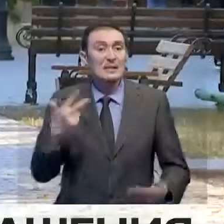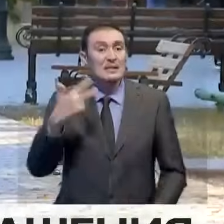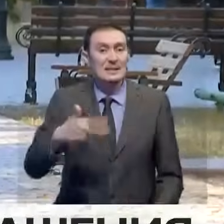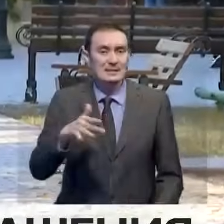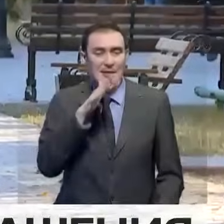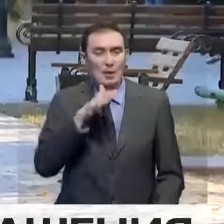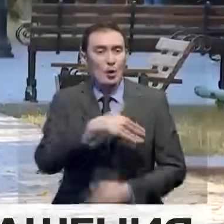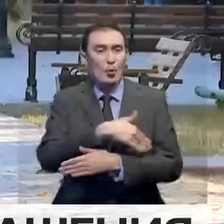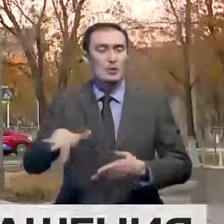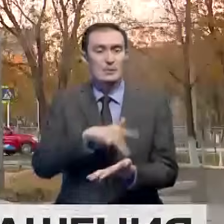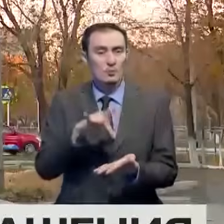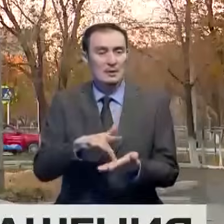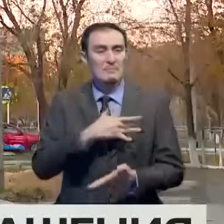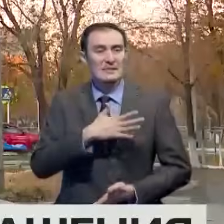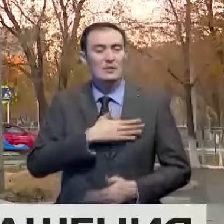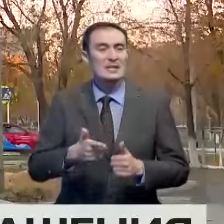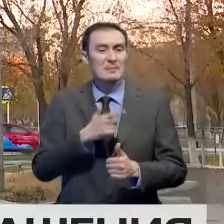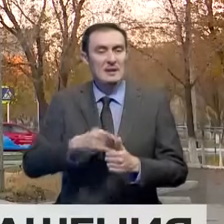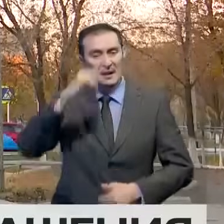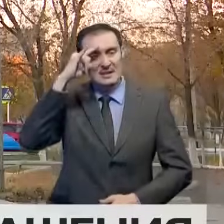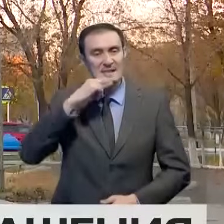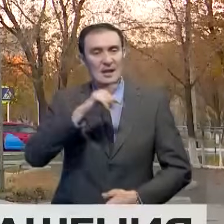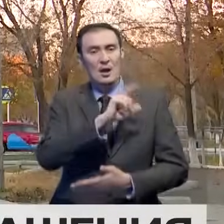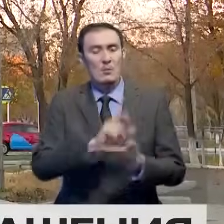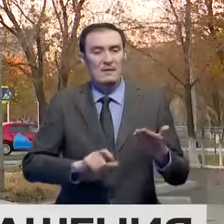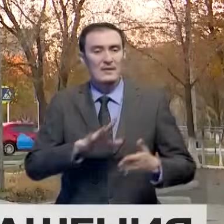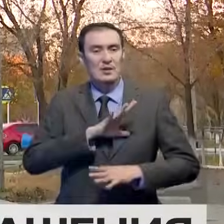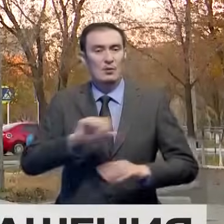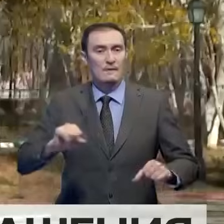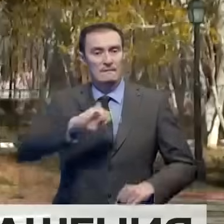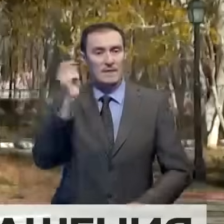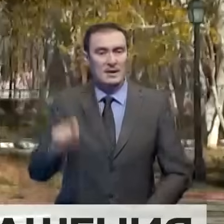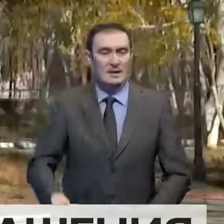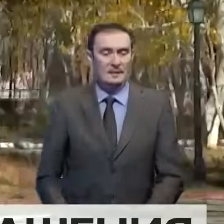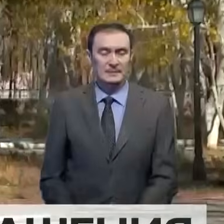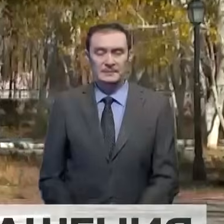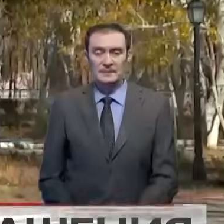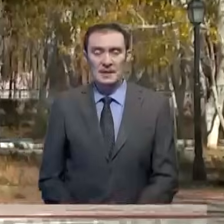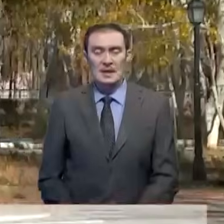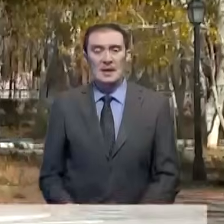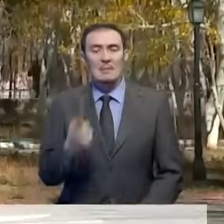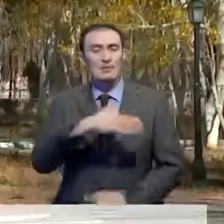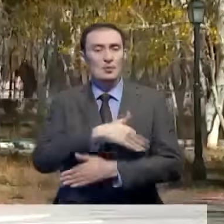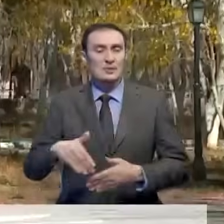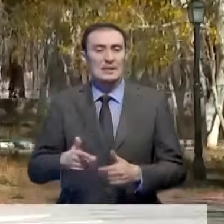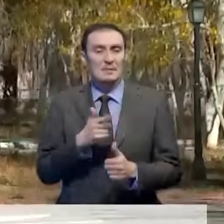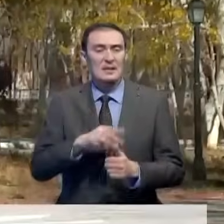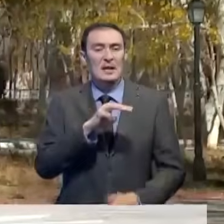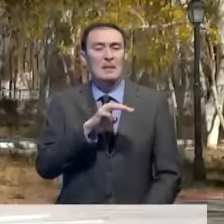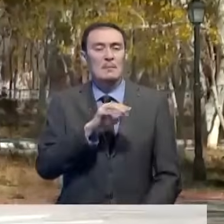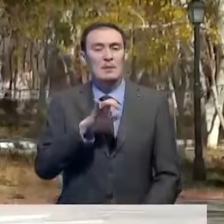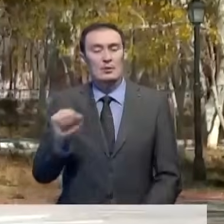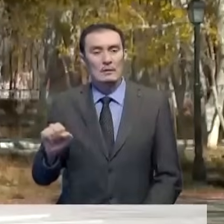лет улицам города присвоены имена казахских поэтов и героев войны. Появились улицы имени Маншукмаметовой,